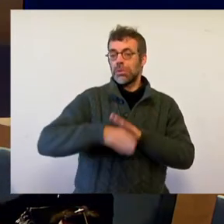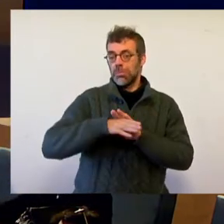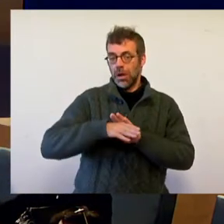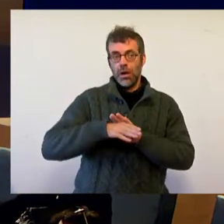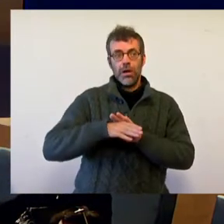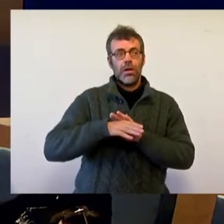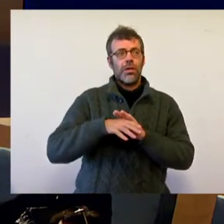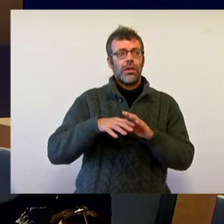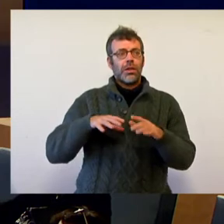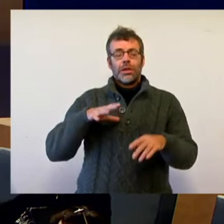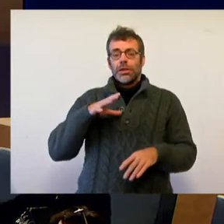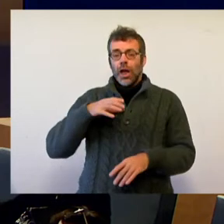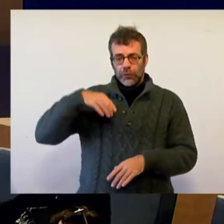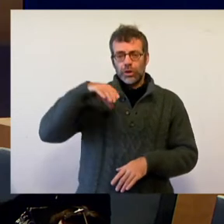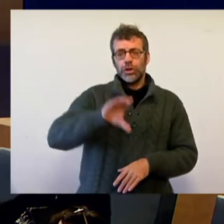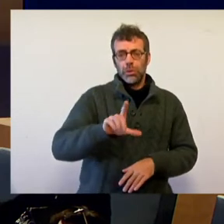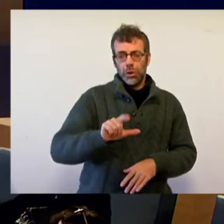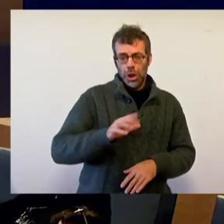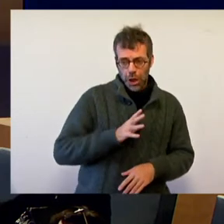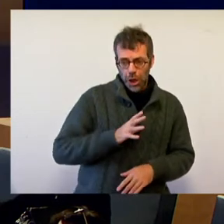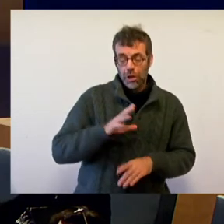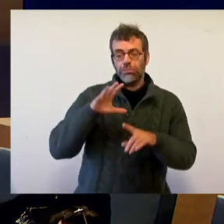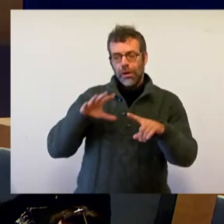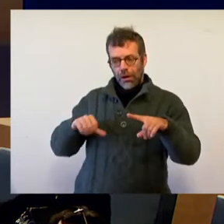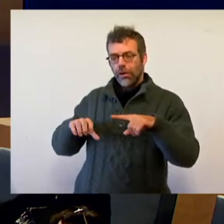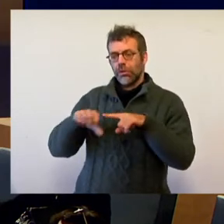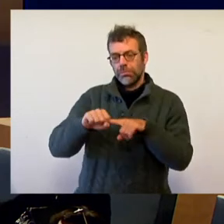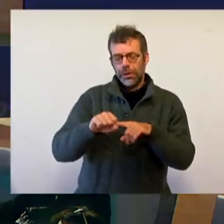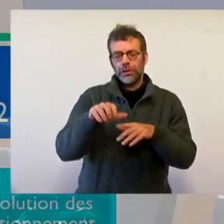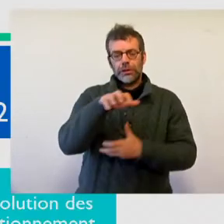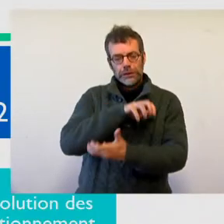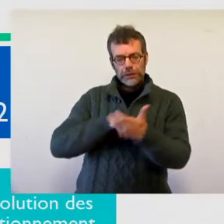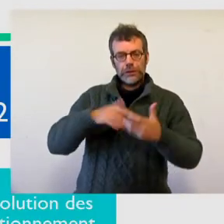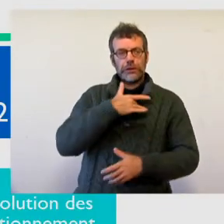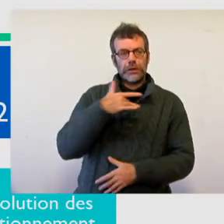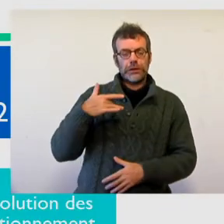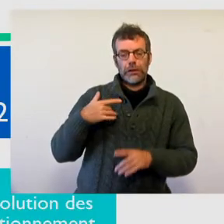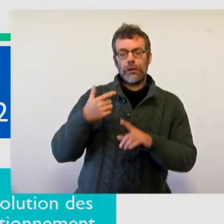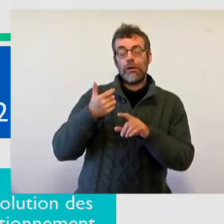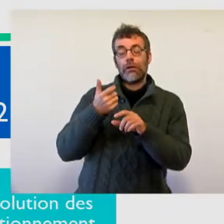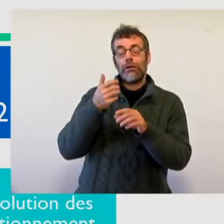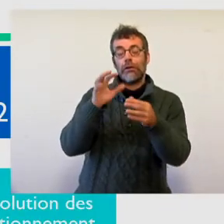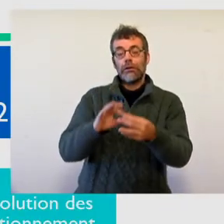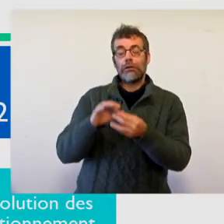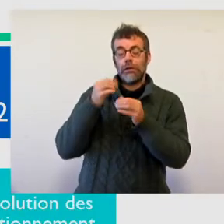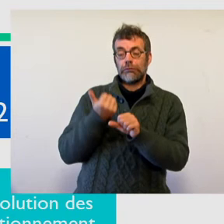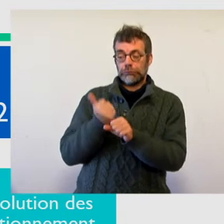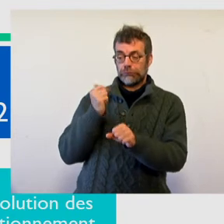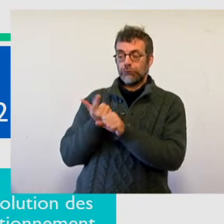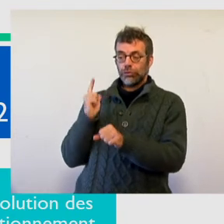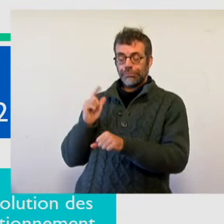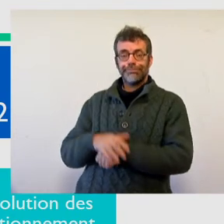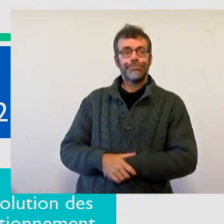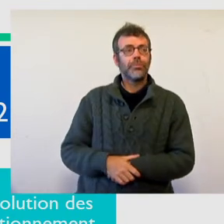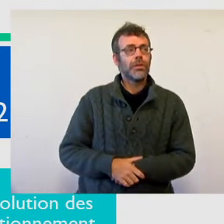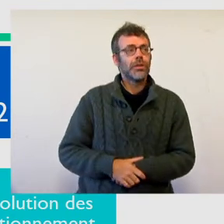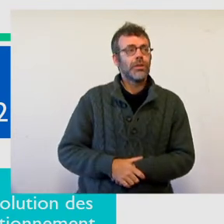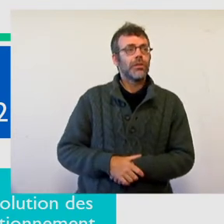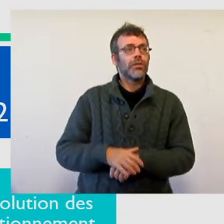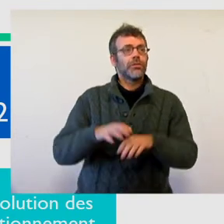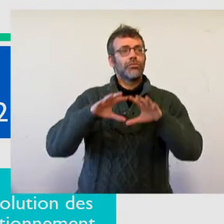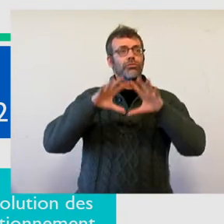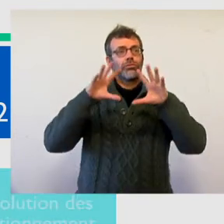effet de rattrapage sur la crise sanitaire en 2020 et 2021 et un plafonnement de l'évolution des dépenses réelles de fonctionnement sur celle des